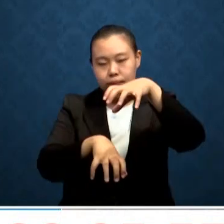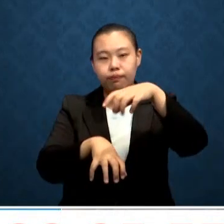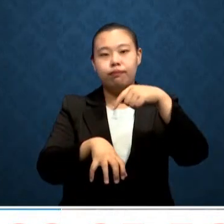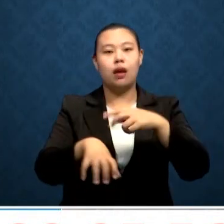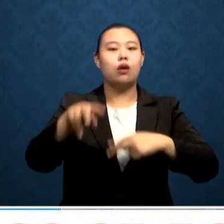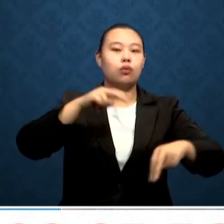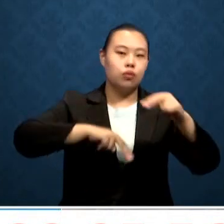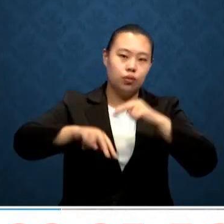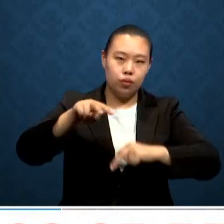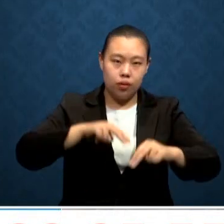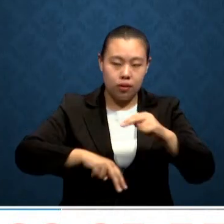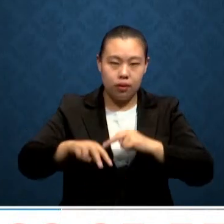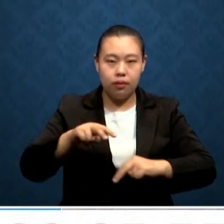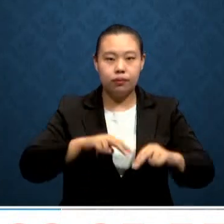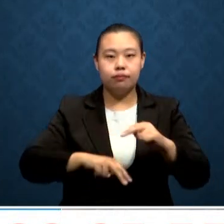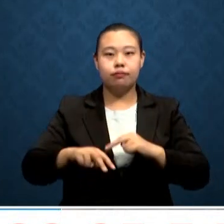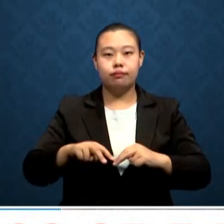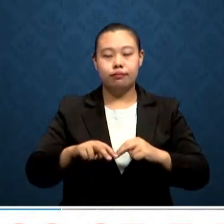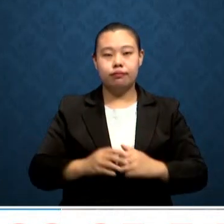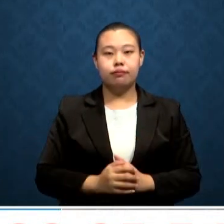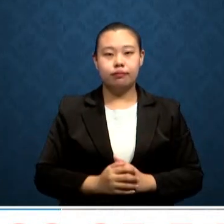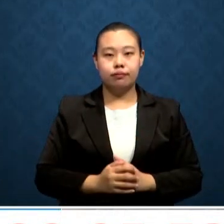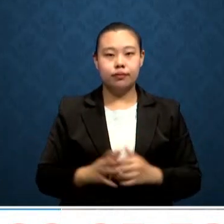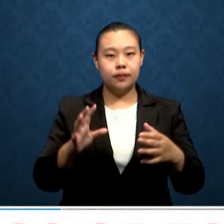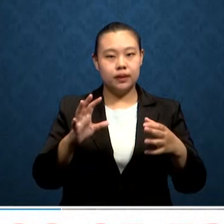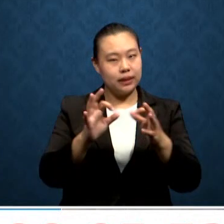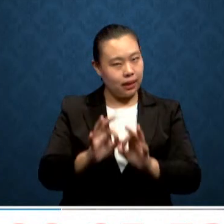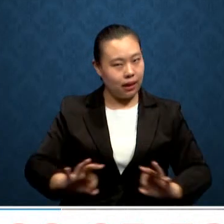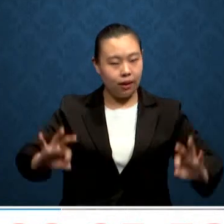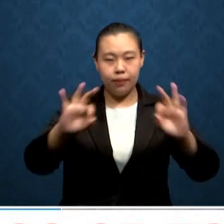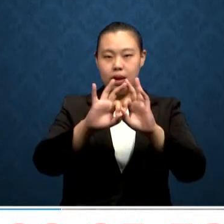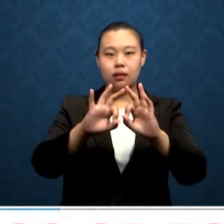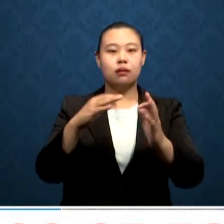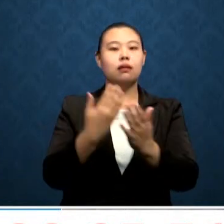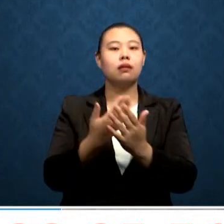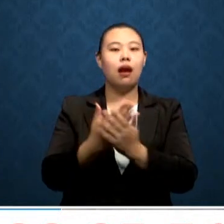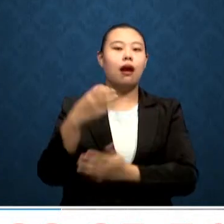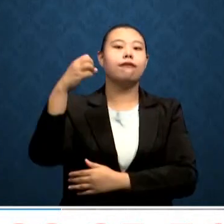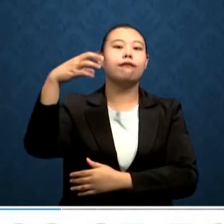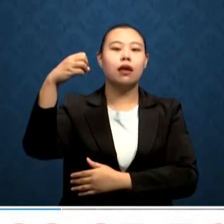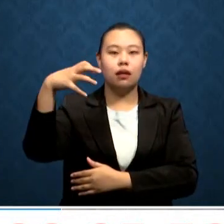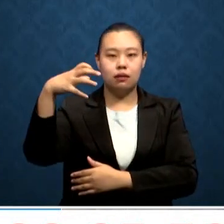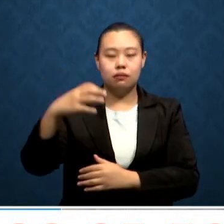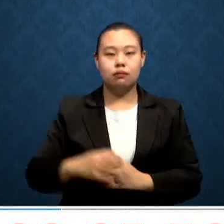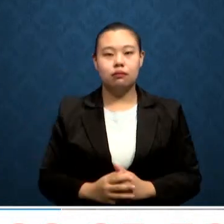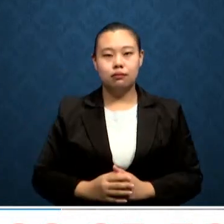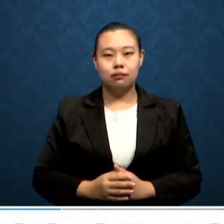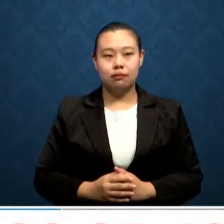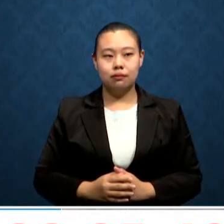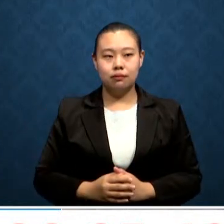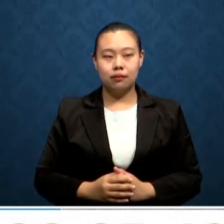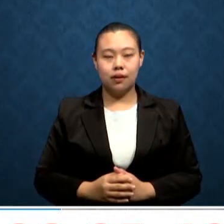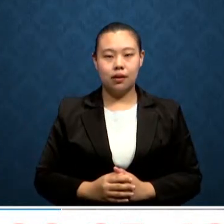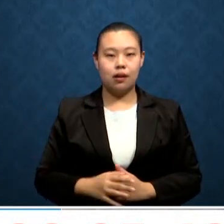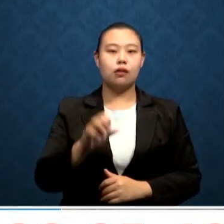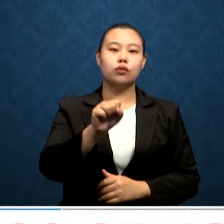บบโดยเฉพาะค่าไฟฟ้าด้วยท่านประธานครับมีเพื่อนสมา